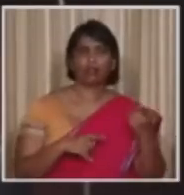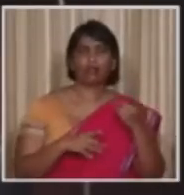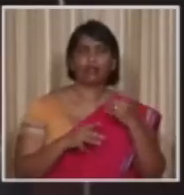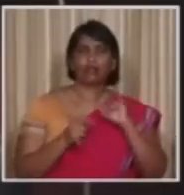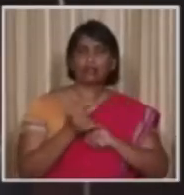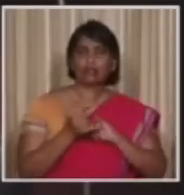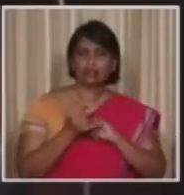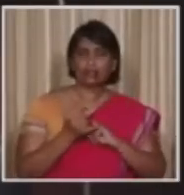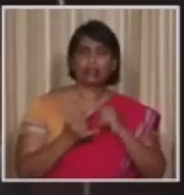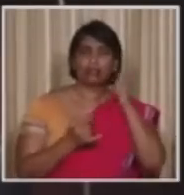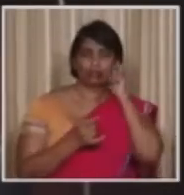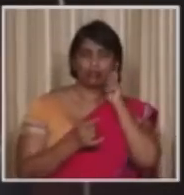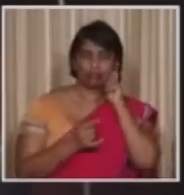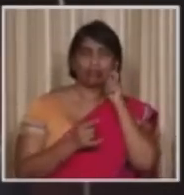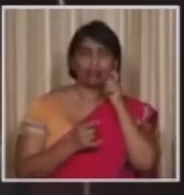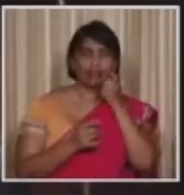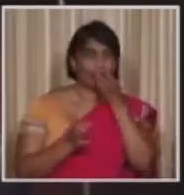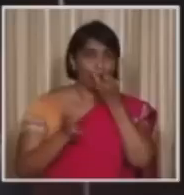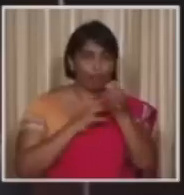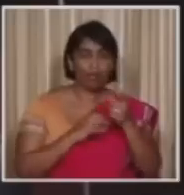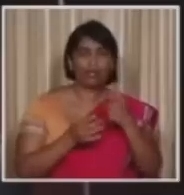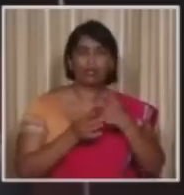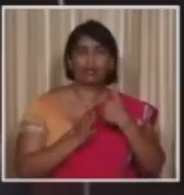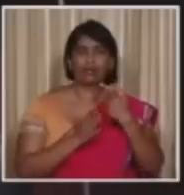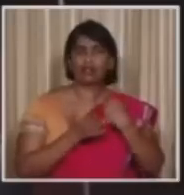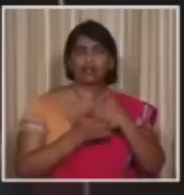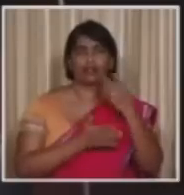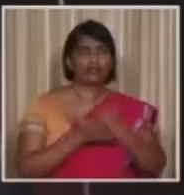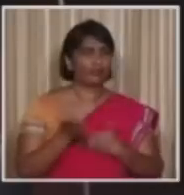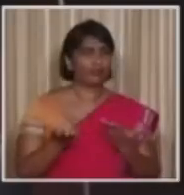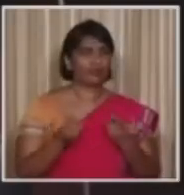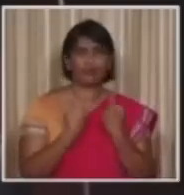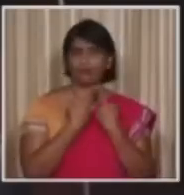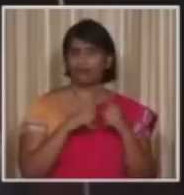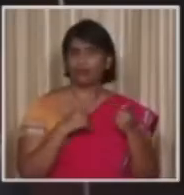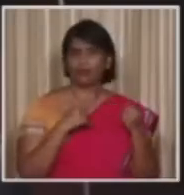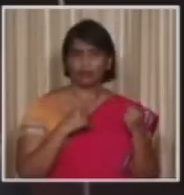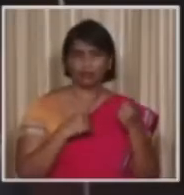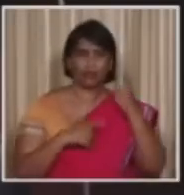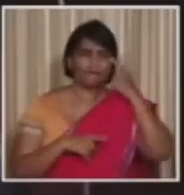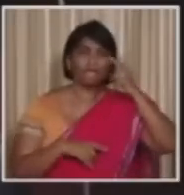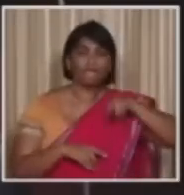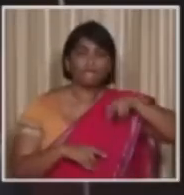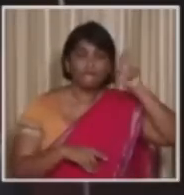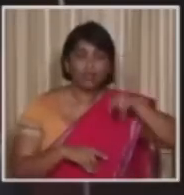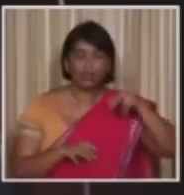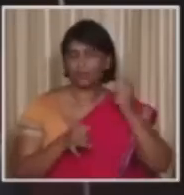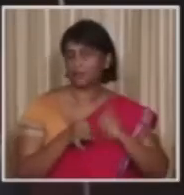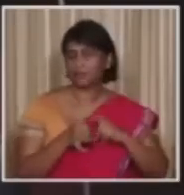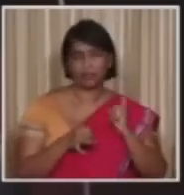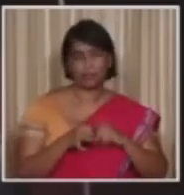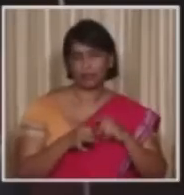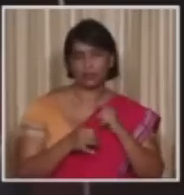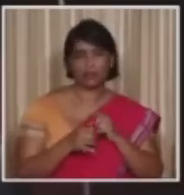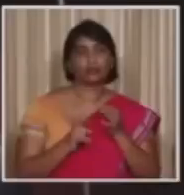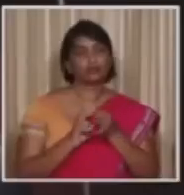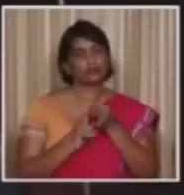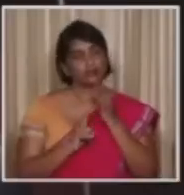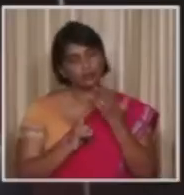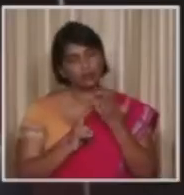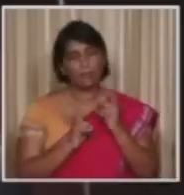ගැනත් ආයේ ජේමෝ වාර්තාවල් එනවා. මේක මම මතු කරන්නේ විශ්වාසයේ ප්‍රශ්නය ගැන. ඒක විධායක ගැන වෙන්න